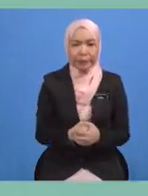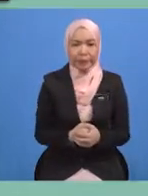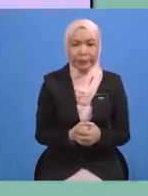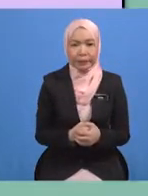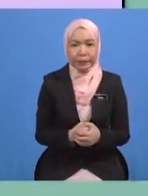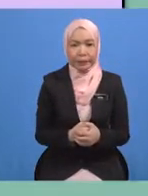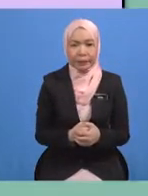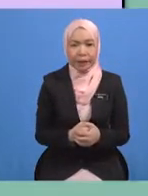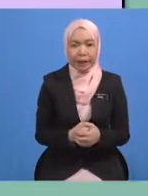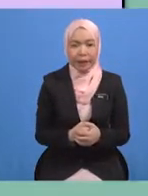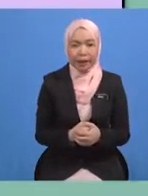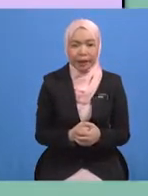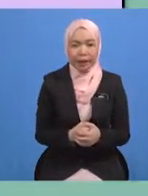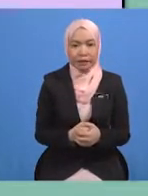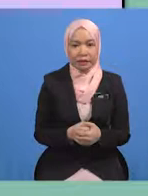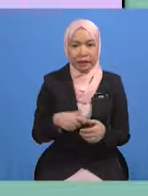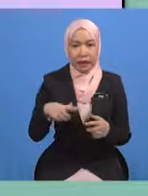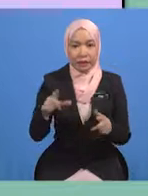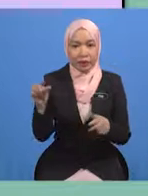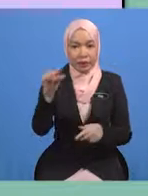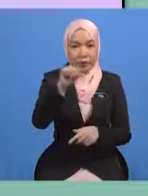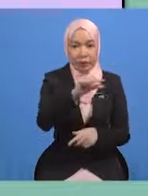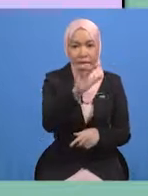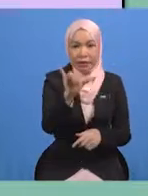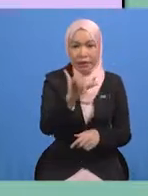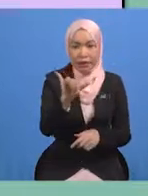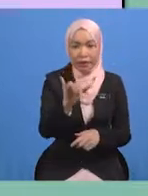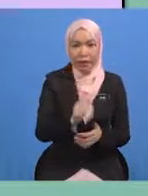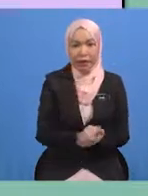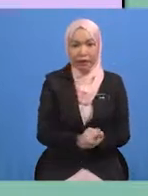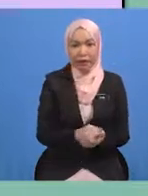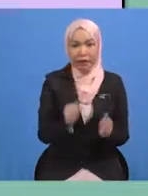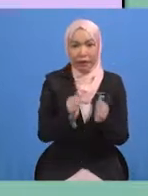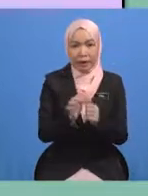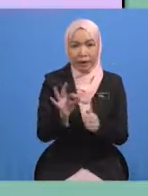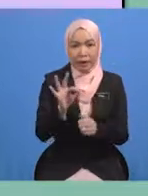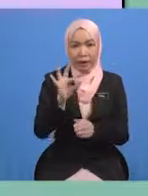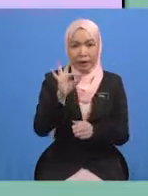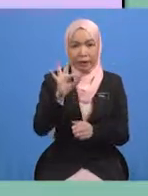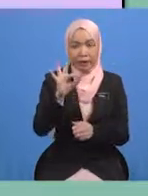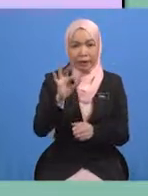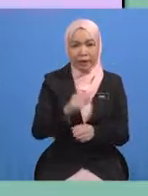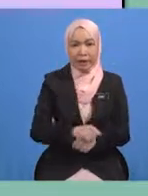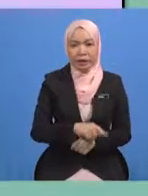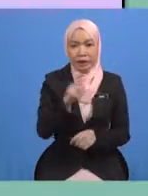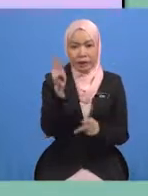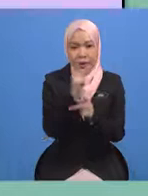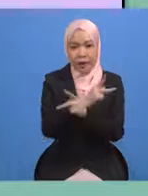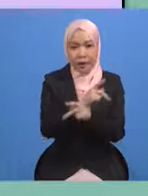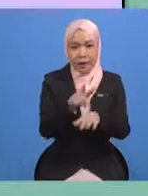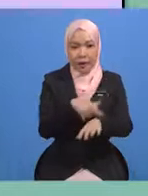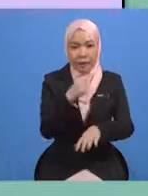Hal laju gelombang sama frekuensi darab panjang